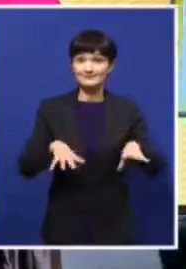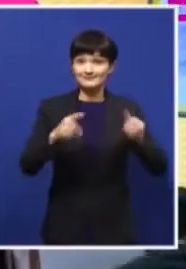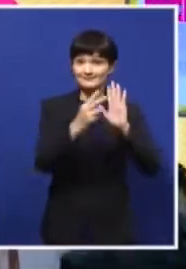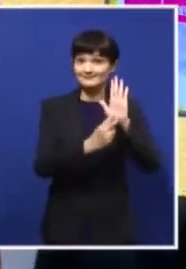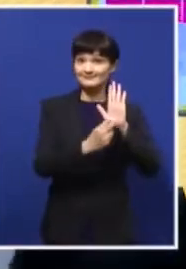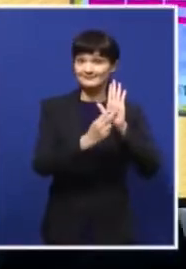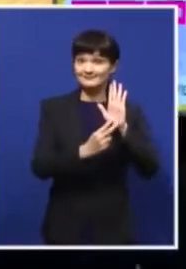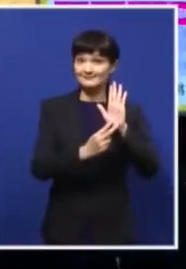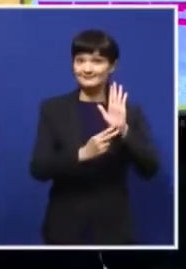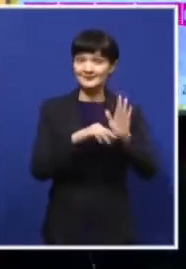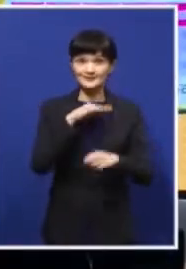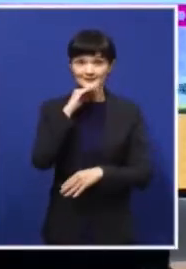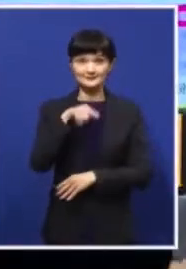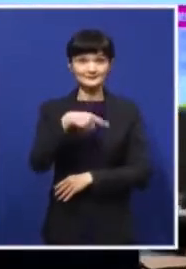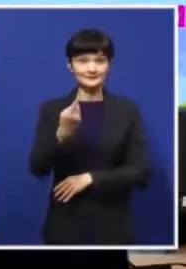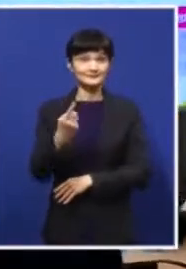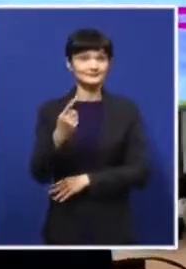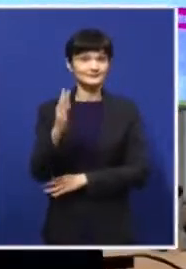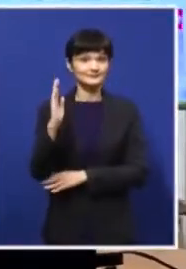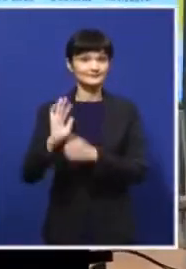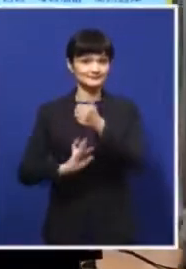那等一下再请唐政委来做说。